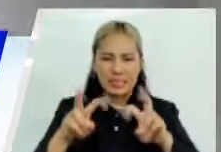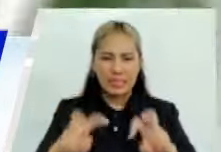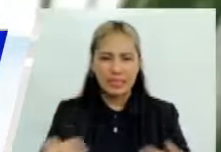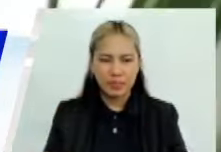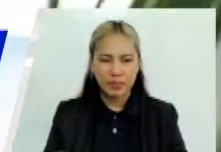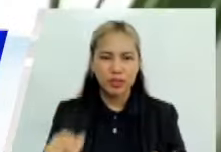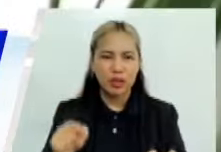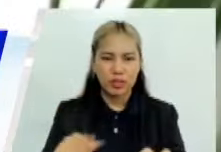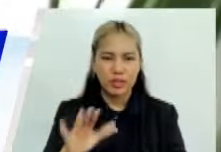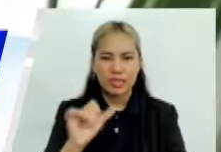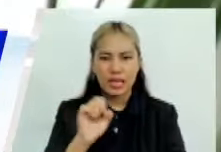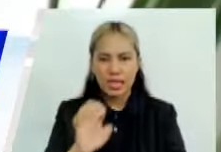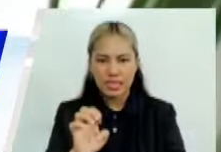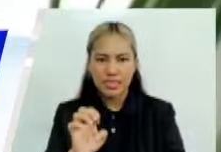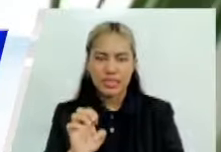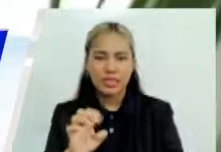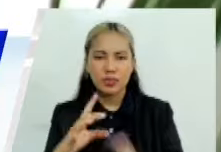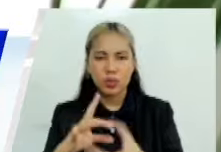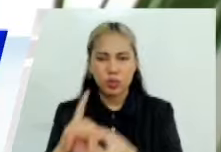media. So we welcome